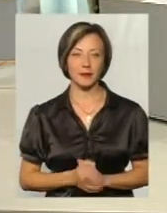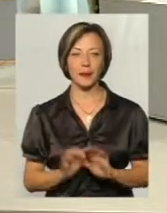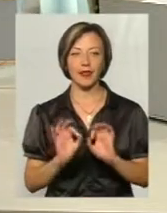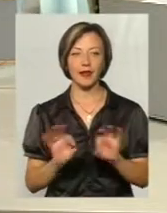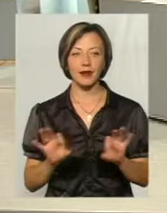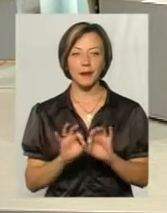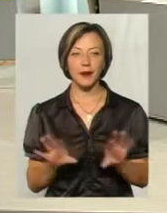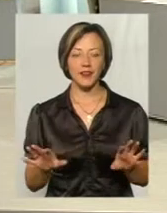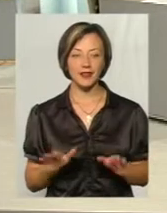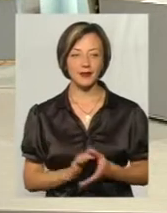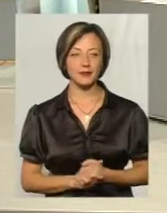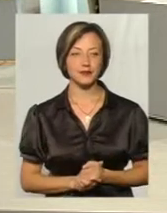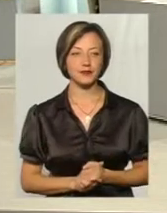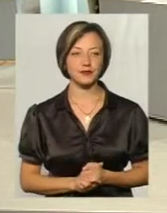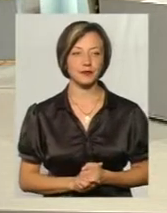телеглядача? Прокоментувати?